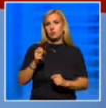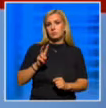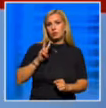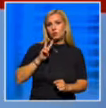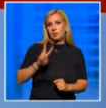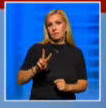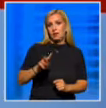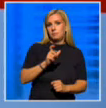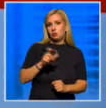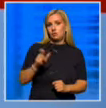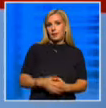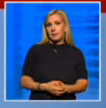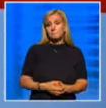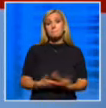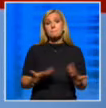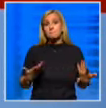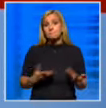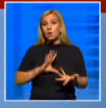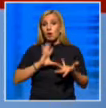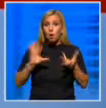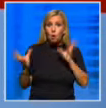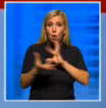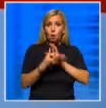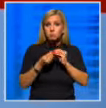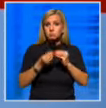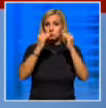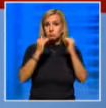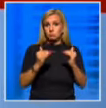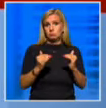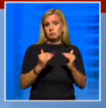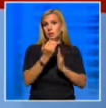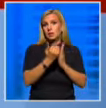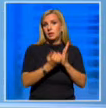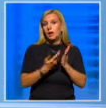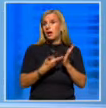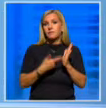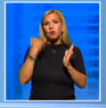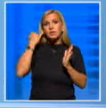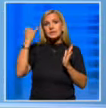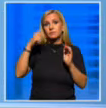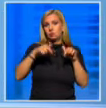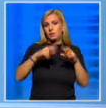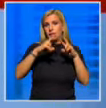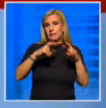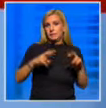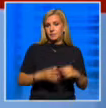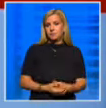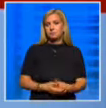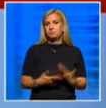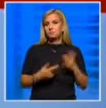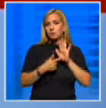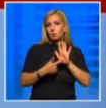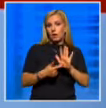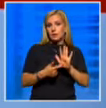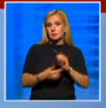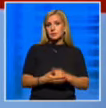метода лице в лице. Изводите от изследването сега ще ги научим от Яница Петкова от Галъп. Здравейте, Яница. Здравейте. Какво показва